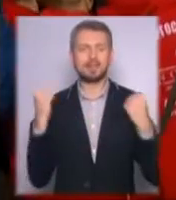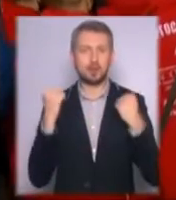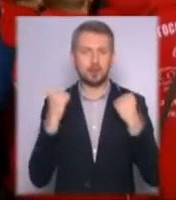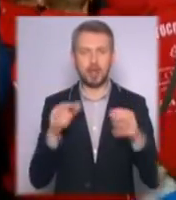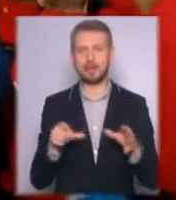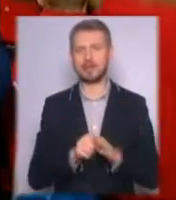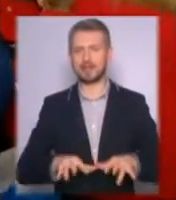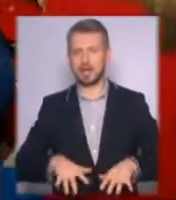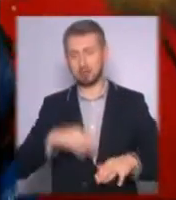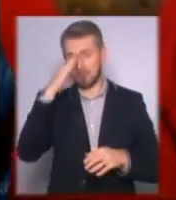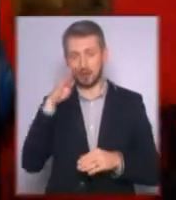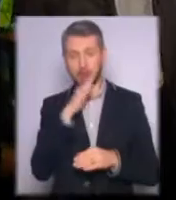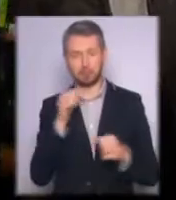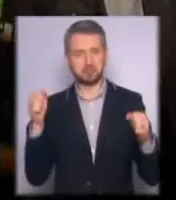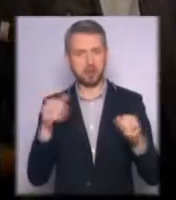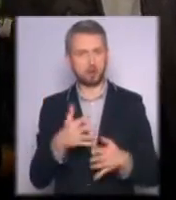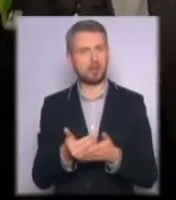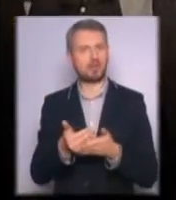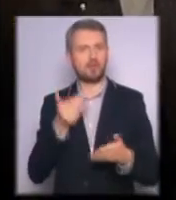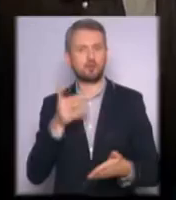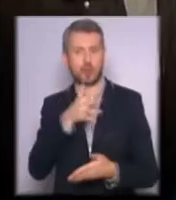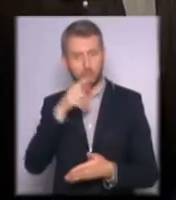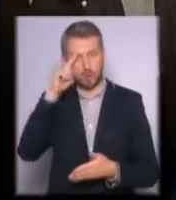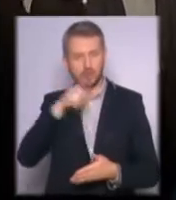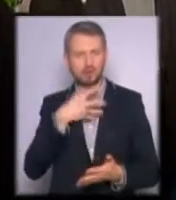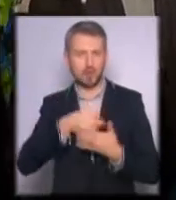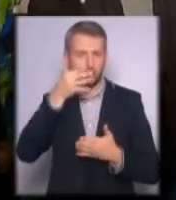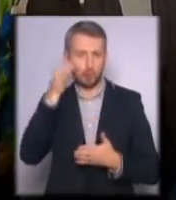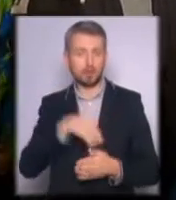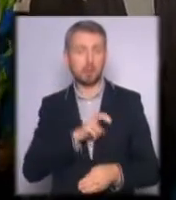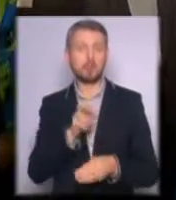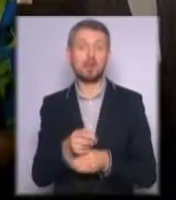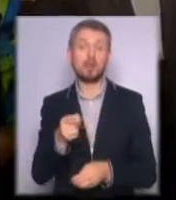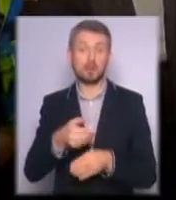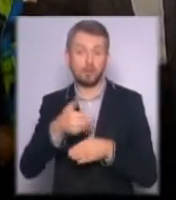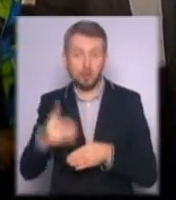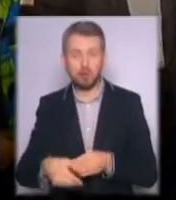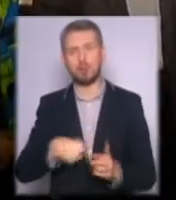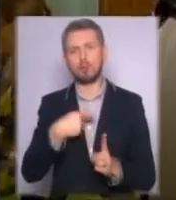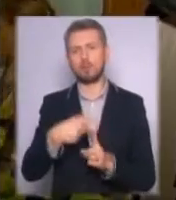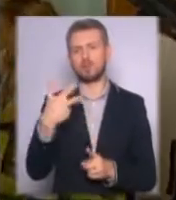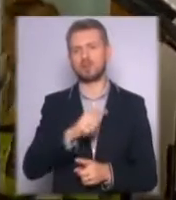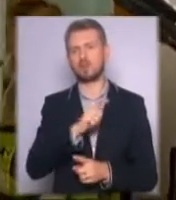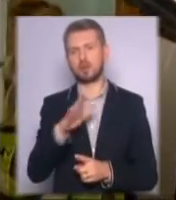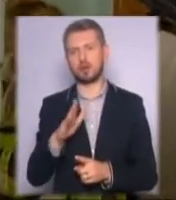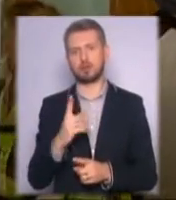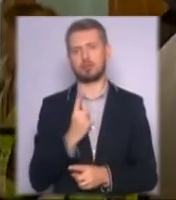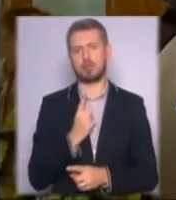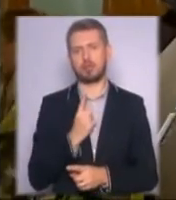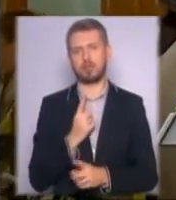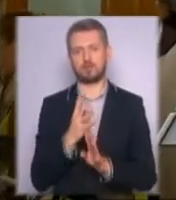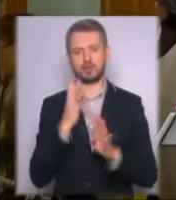поліклініці збираються завчасно, адже з власного досвіду знають – прийти на хвилину пізніше, плюс півгодини нудьгування в черзі. З года в год, к